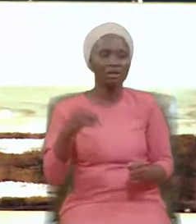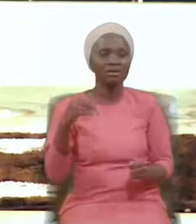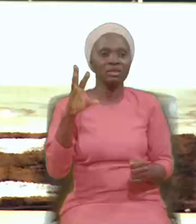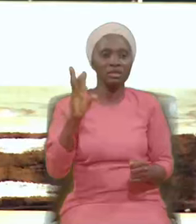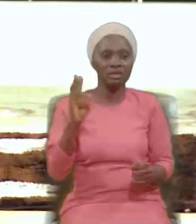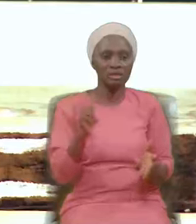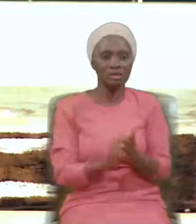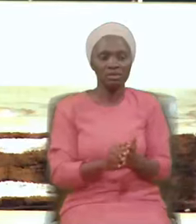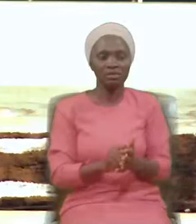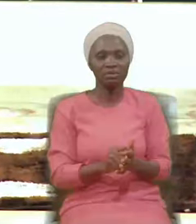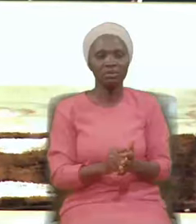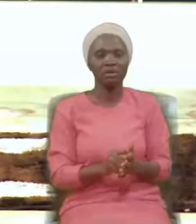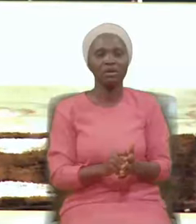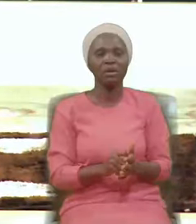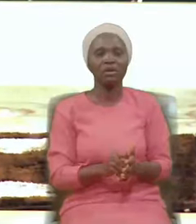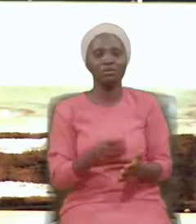de rechange.